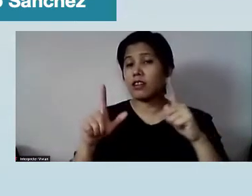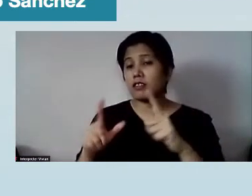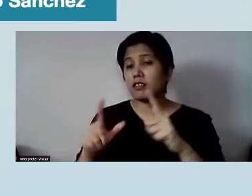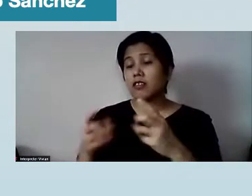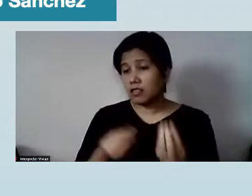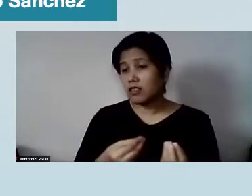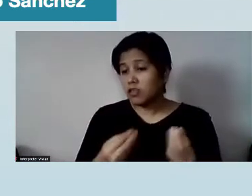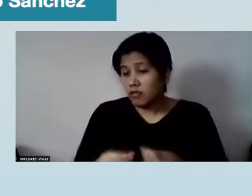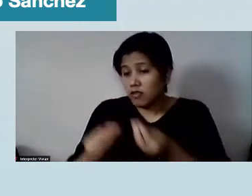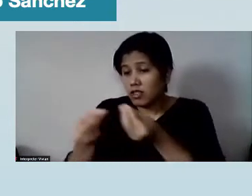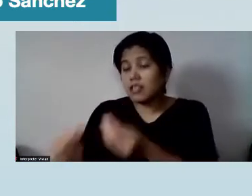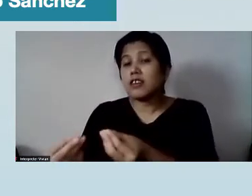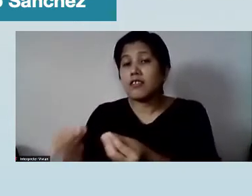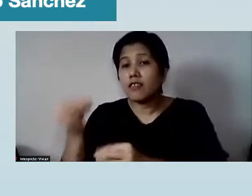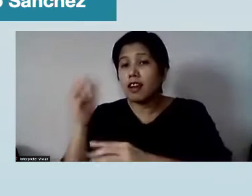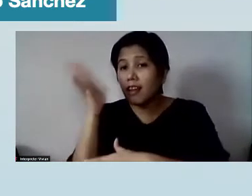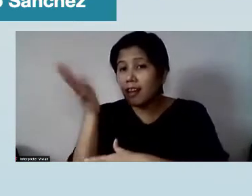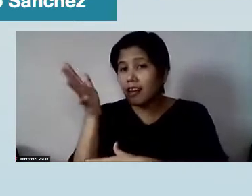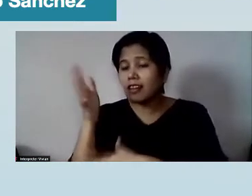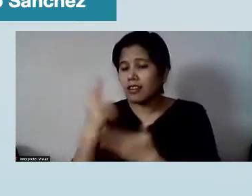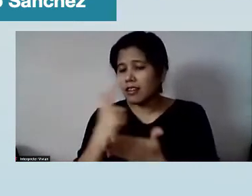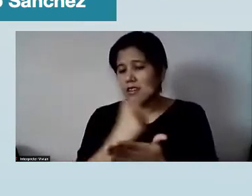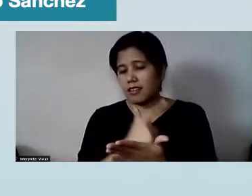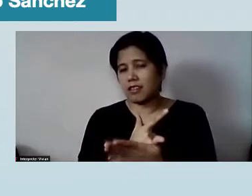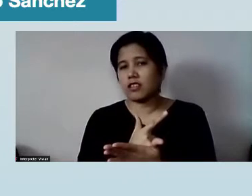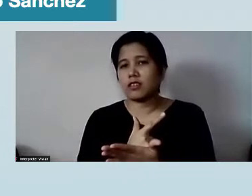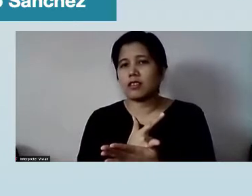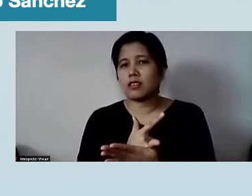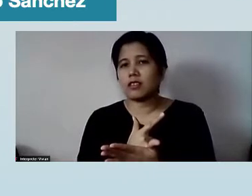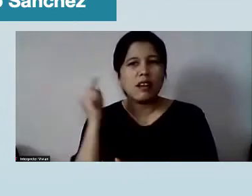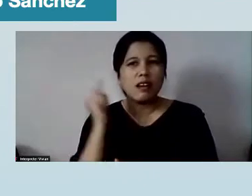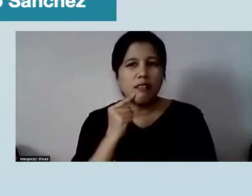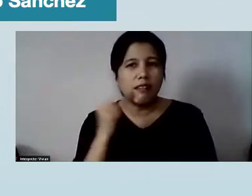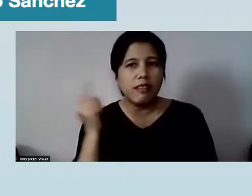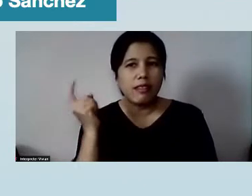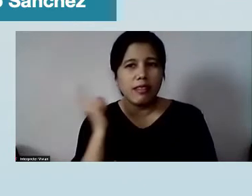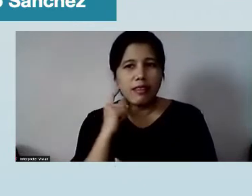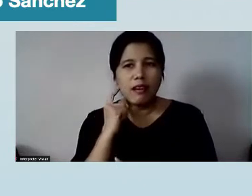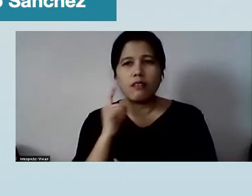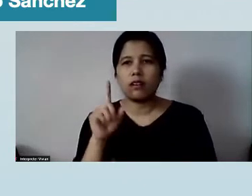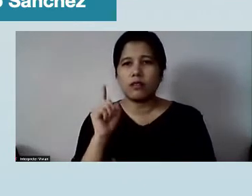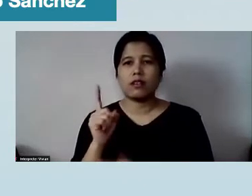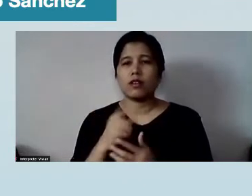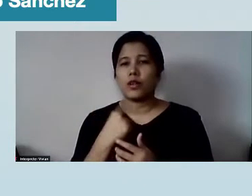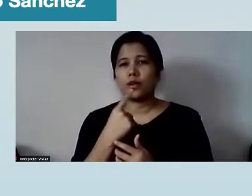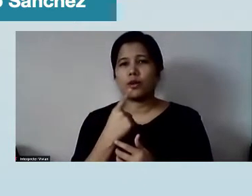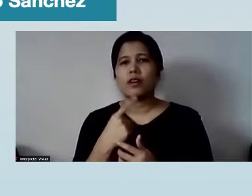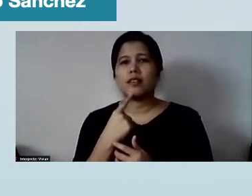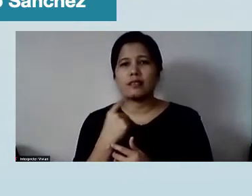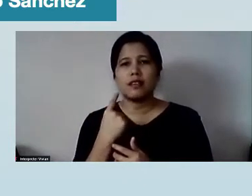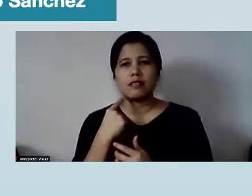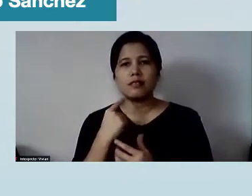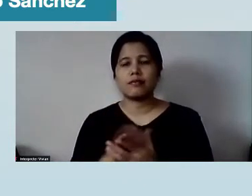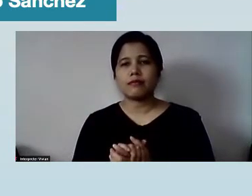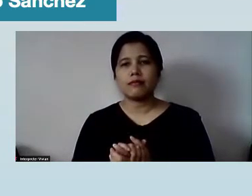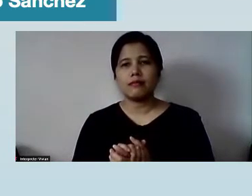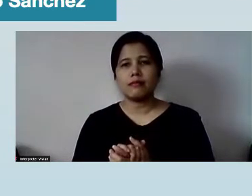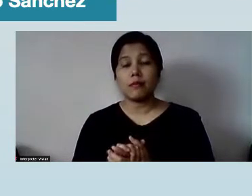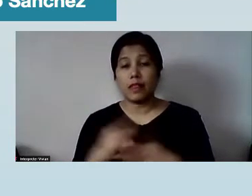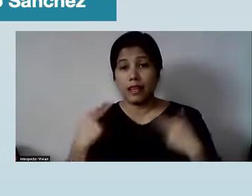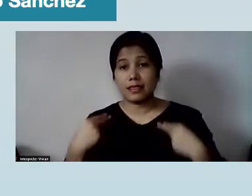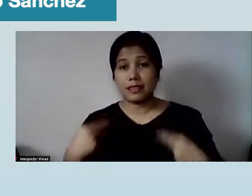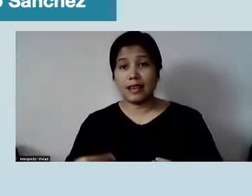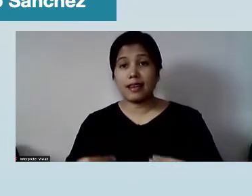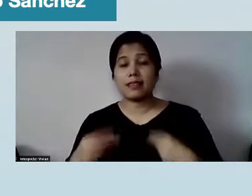the lecture to that student with a hearing impairment or one who is deaf. No? And then sa health